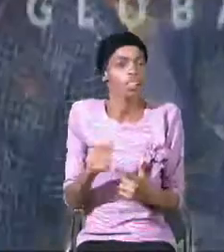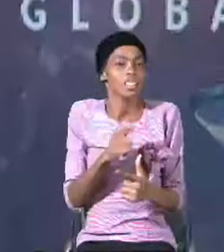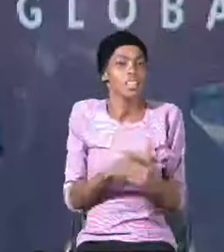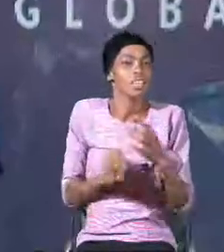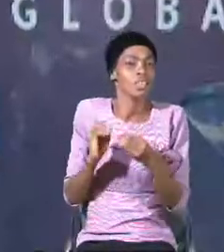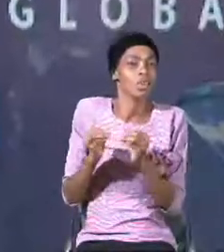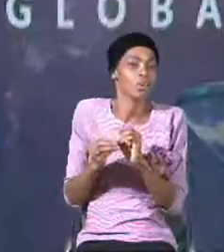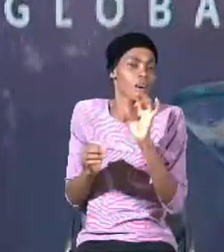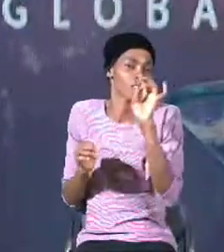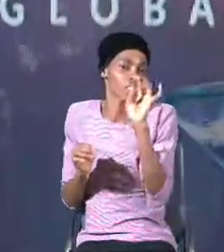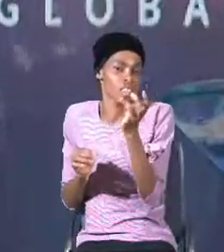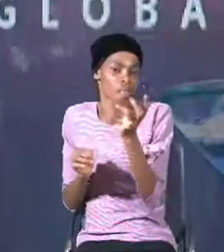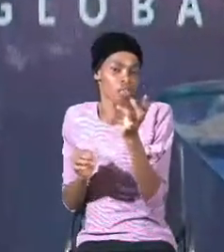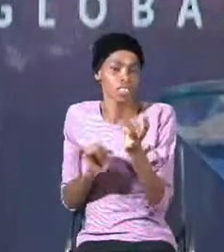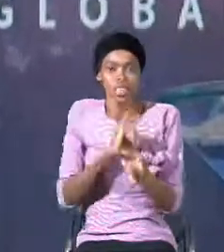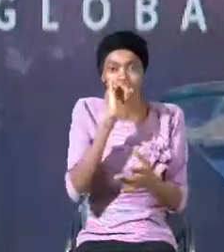Et septièmement,